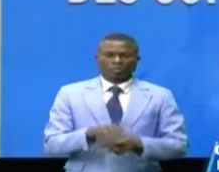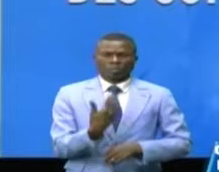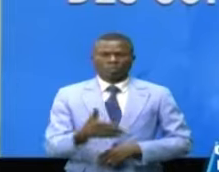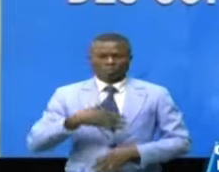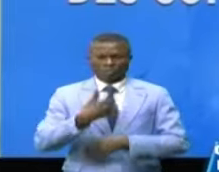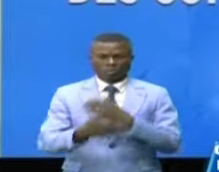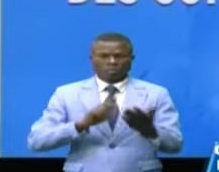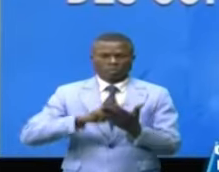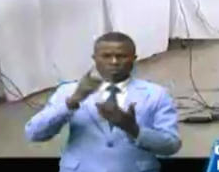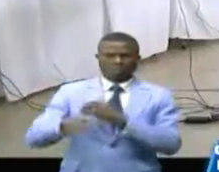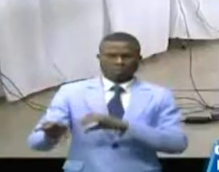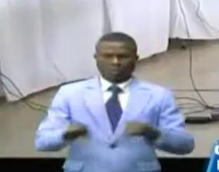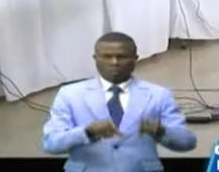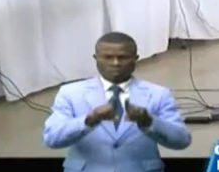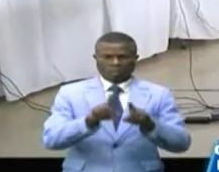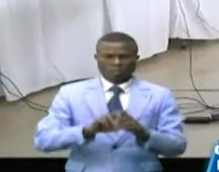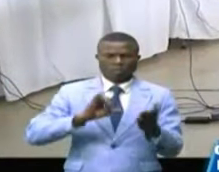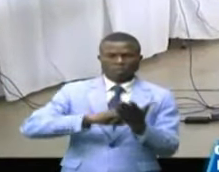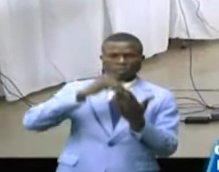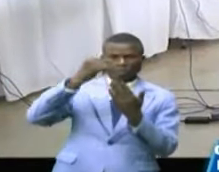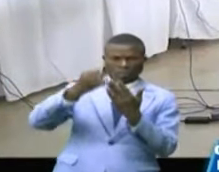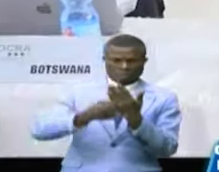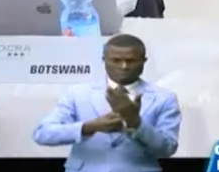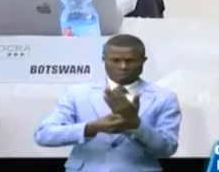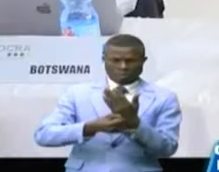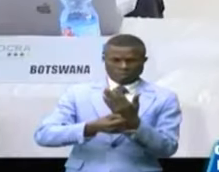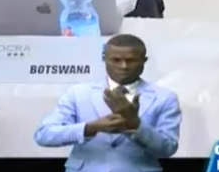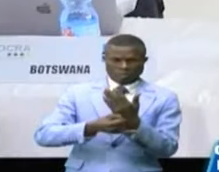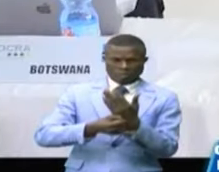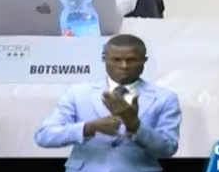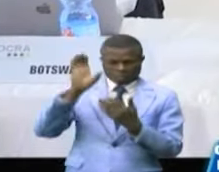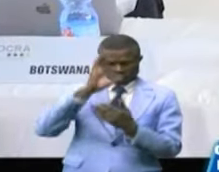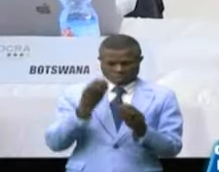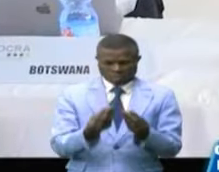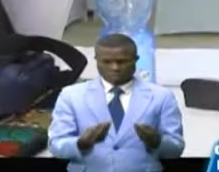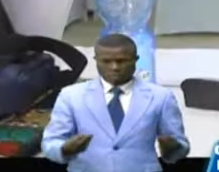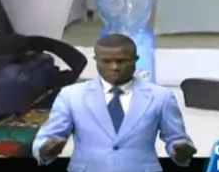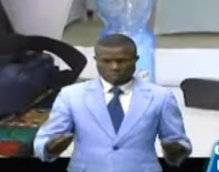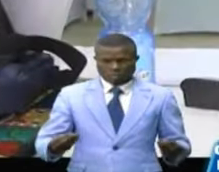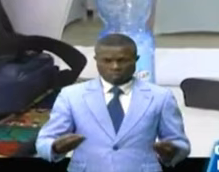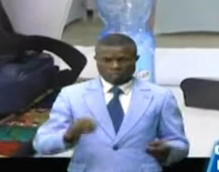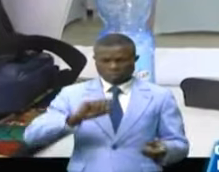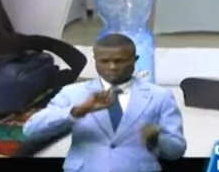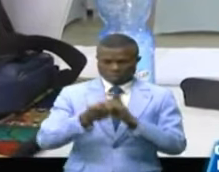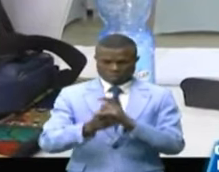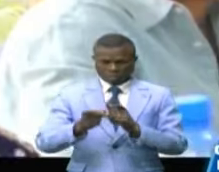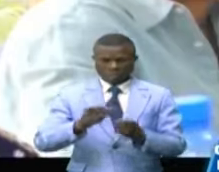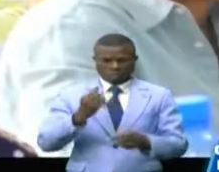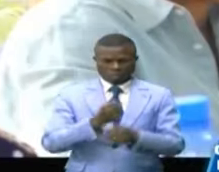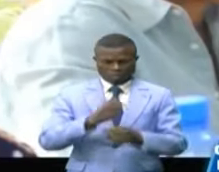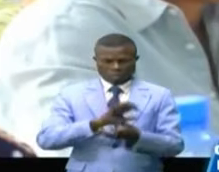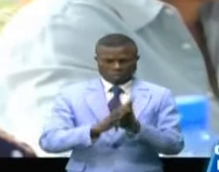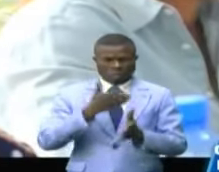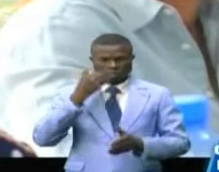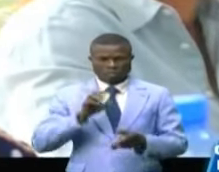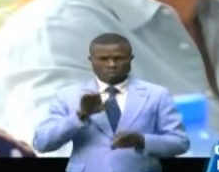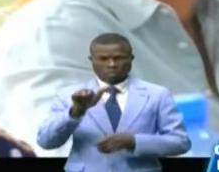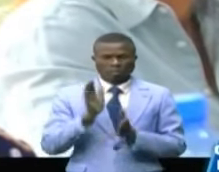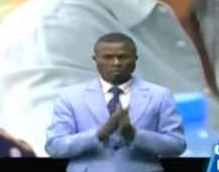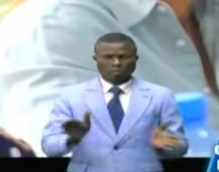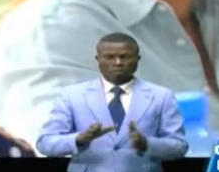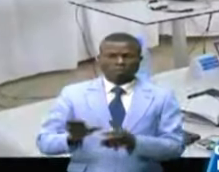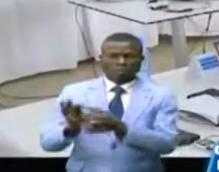plan d'action ainsi que les projets et ont tenté de trouver les voies et moyens devant améliorer toutes ces réalisations. Le directeur de